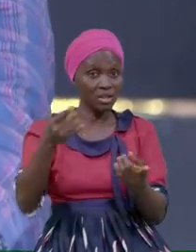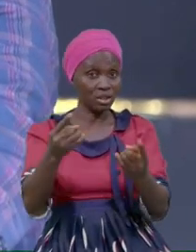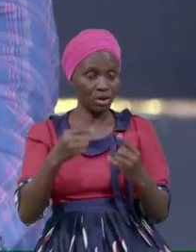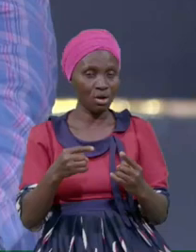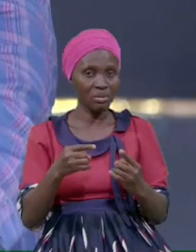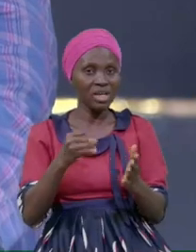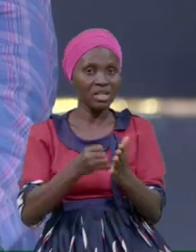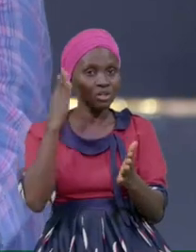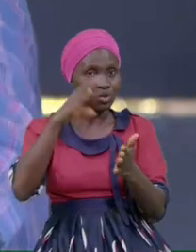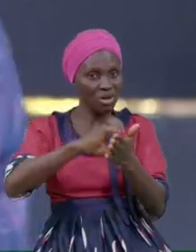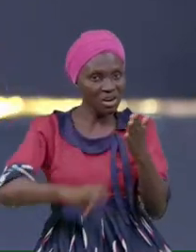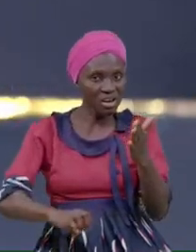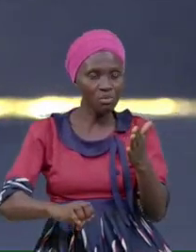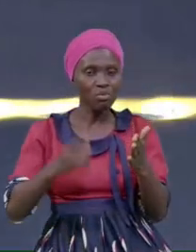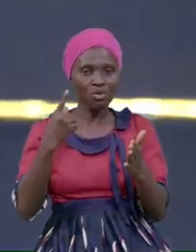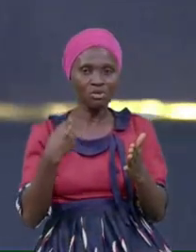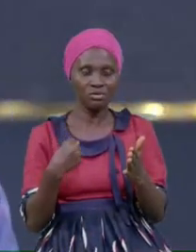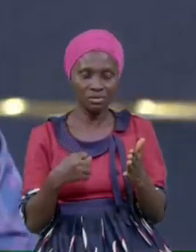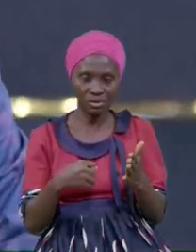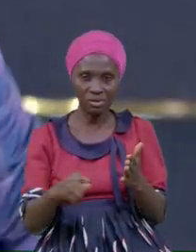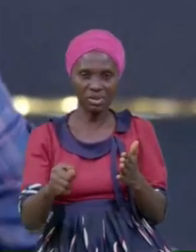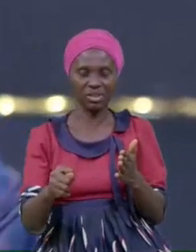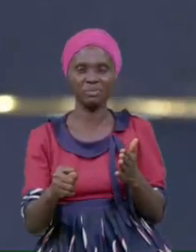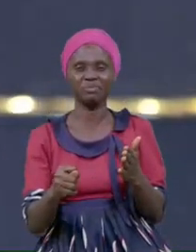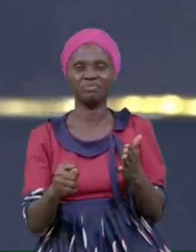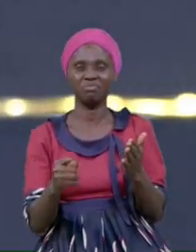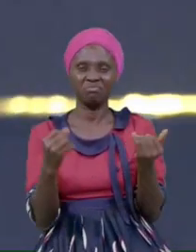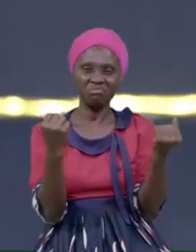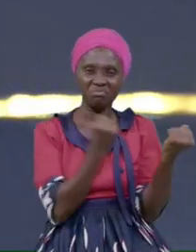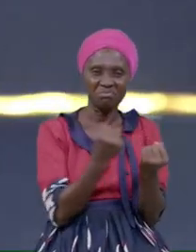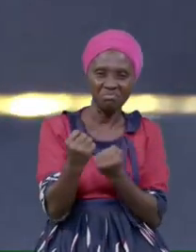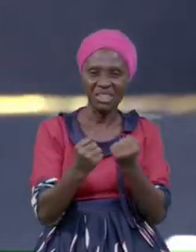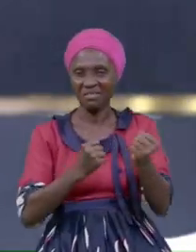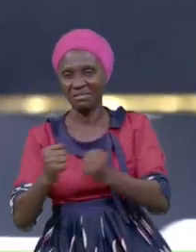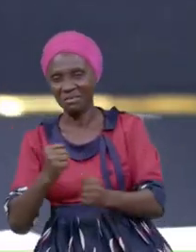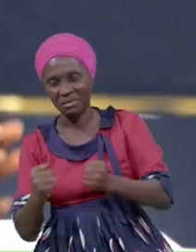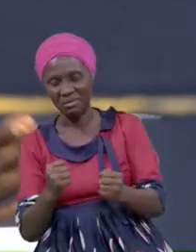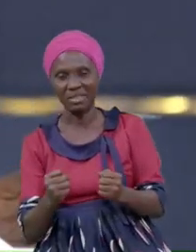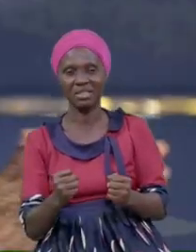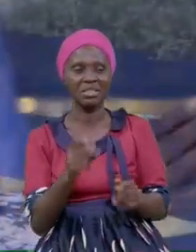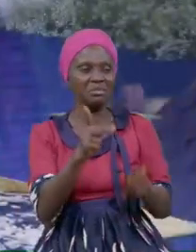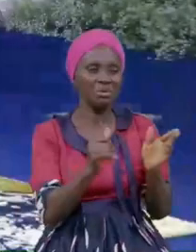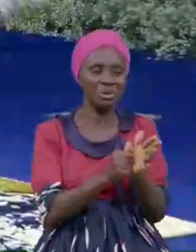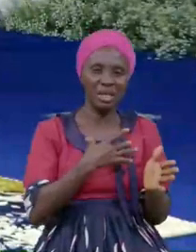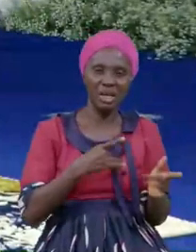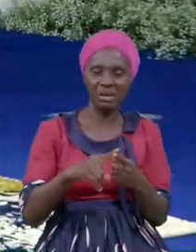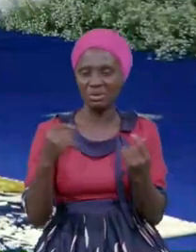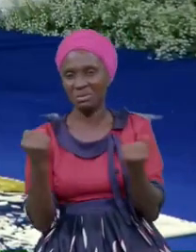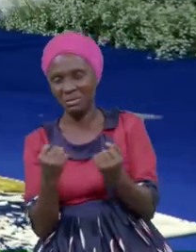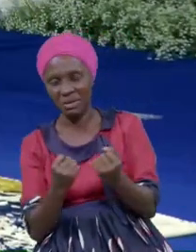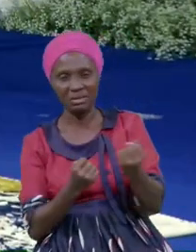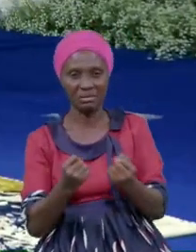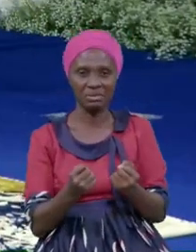l'agressivité que les gens avaient, poussant ceci, marchant sur les gens, ils voient